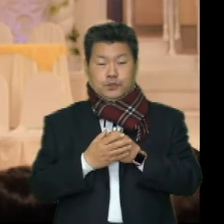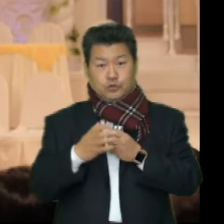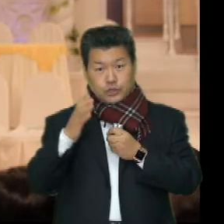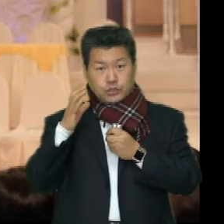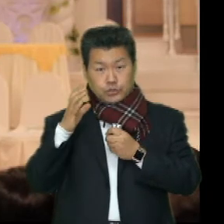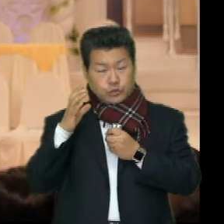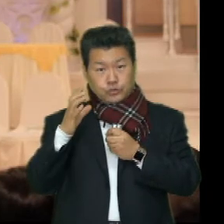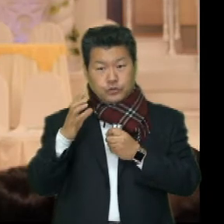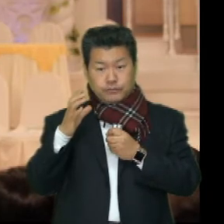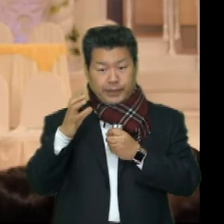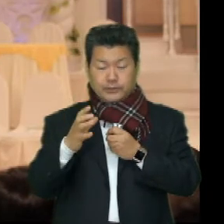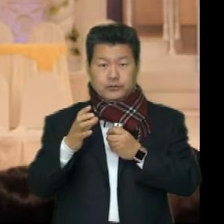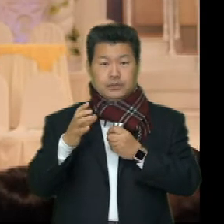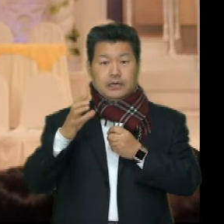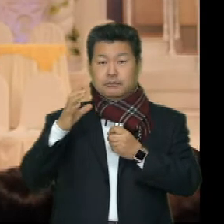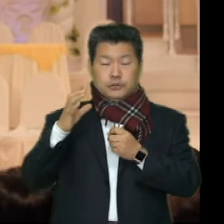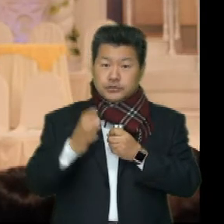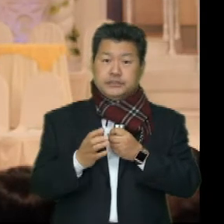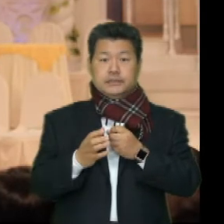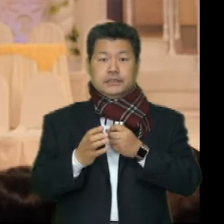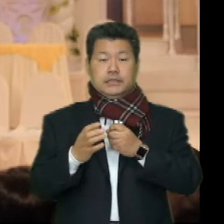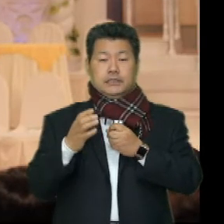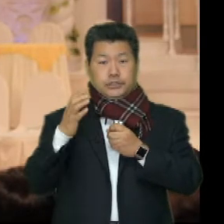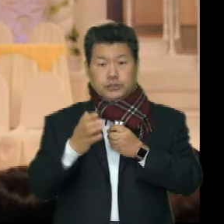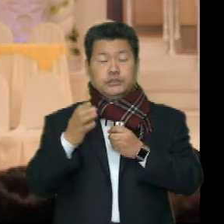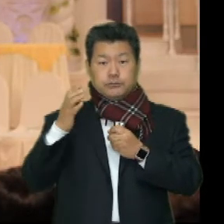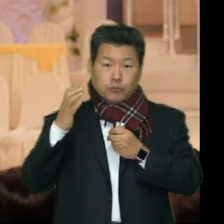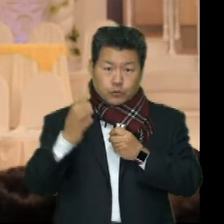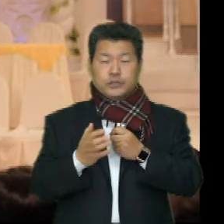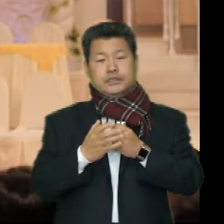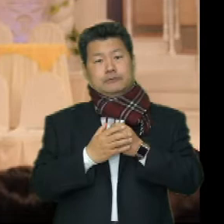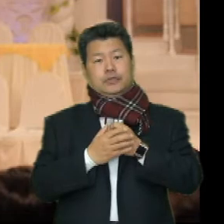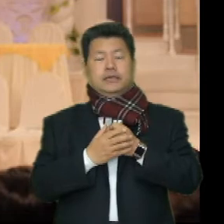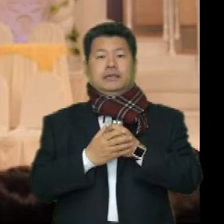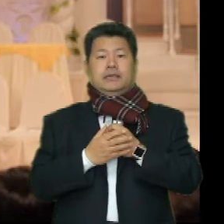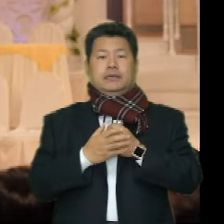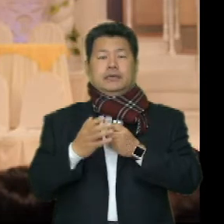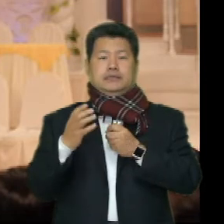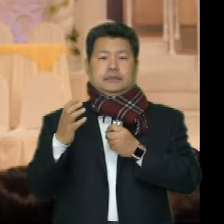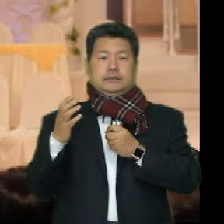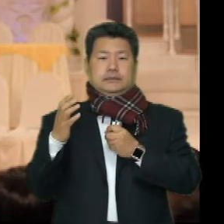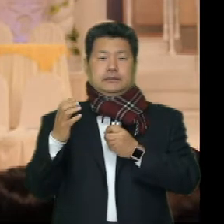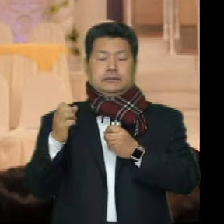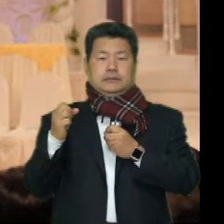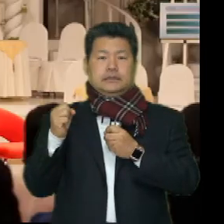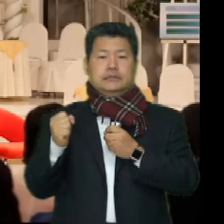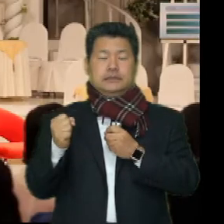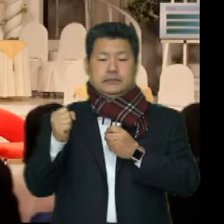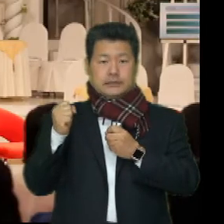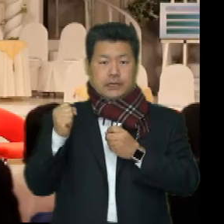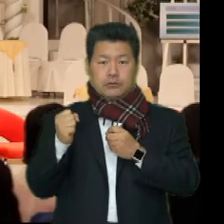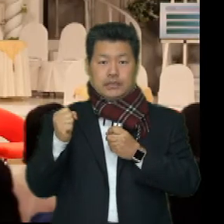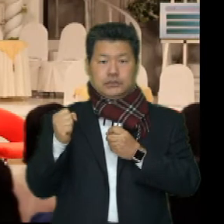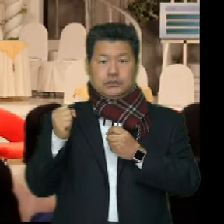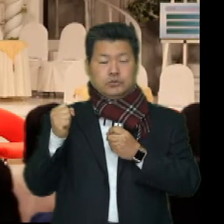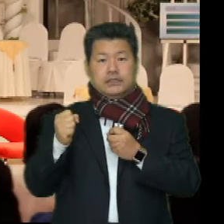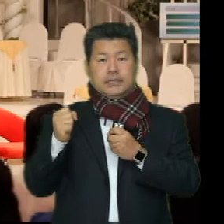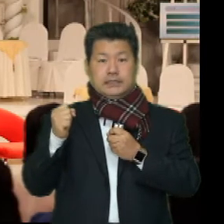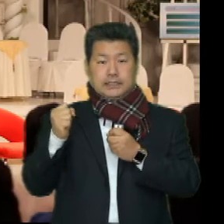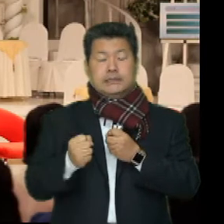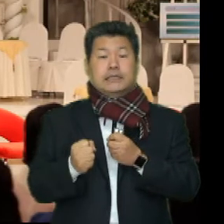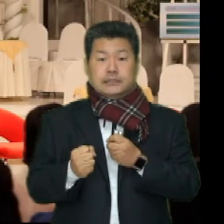때문입니다. 유인균 발효가 뭔지 전혀 모르기 때문에 그걸